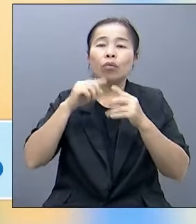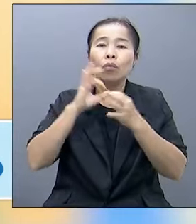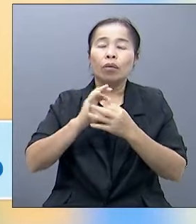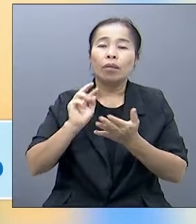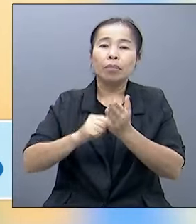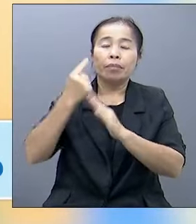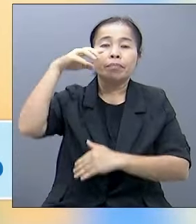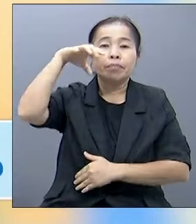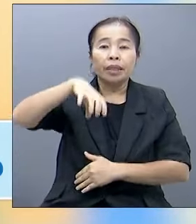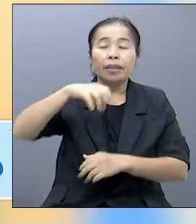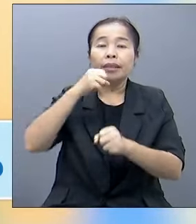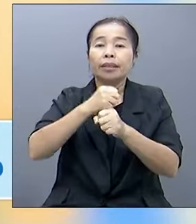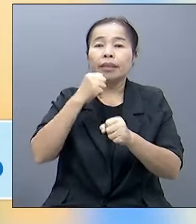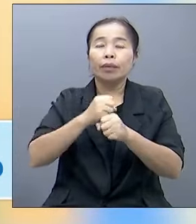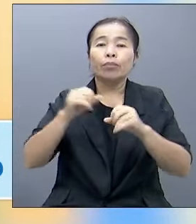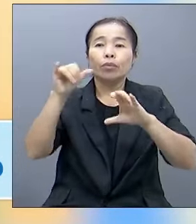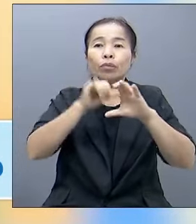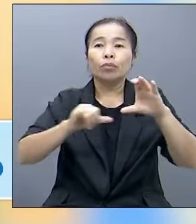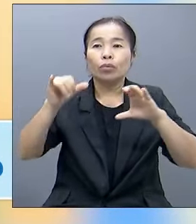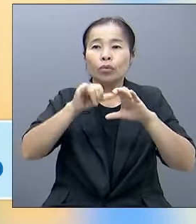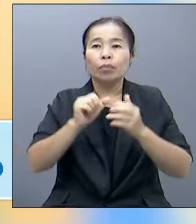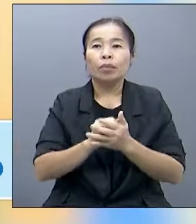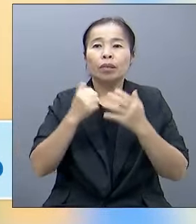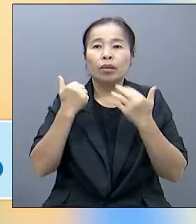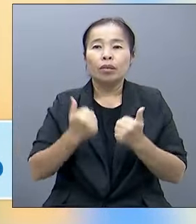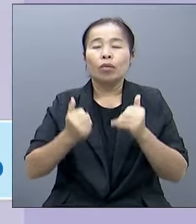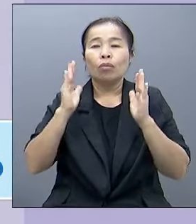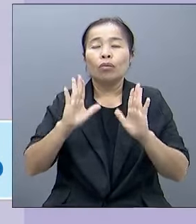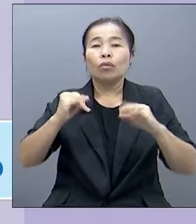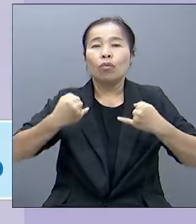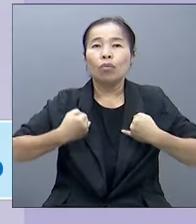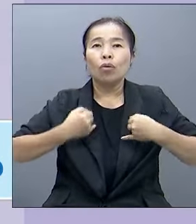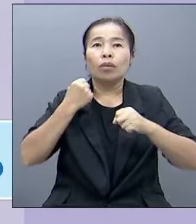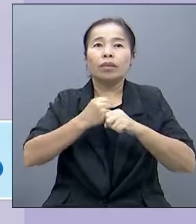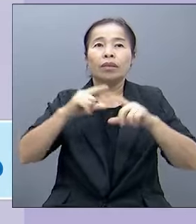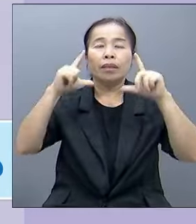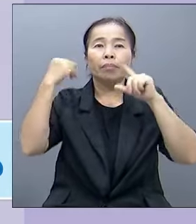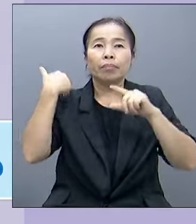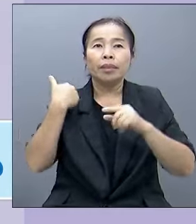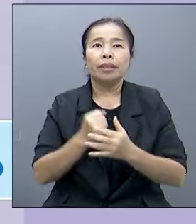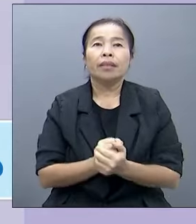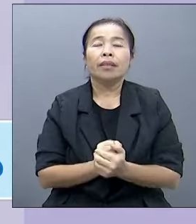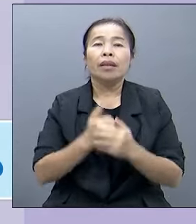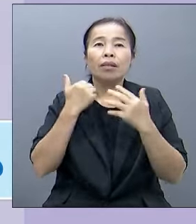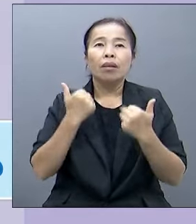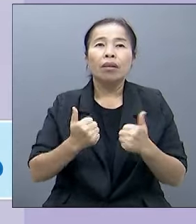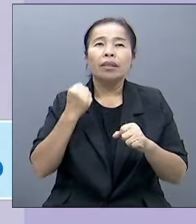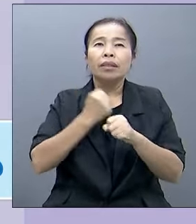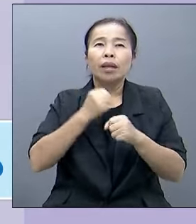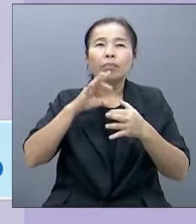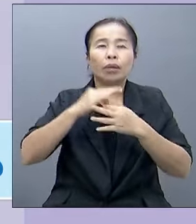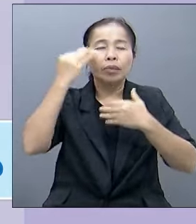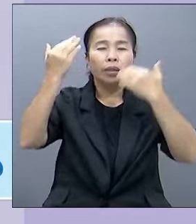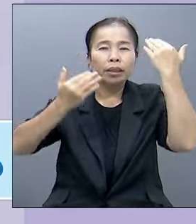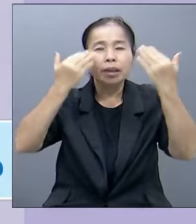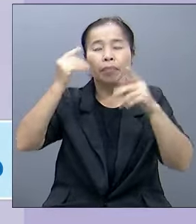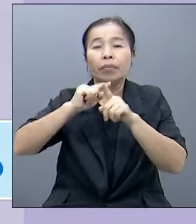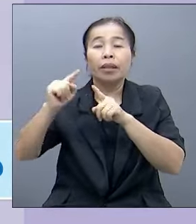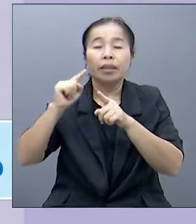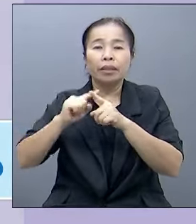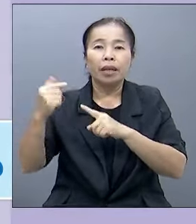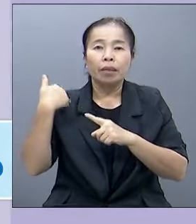อร์สและคุณเพลินพิมพ์สิรินาคสวัสดิ์เจ้าของแบรนด์ The Parrot Bangkok ค่ะ มาร่วมทำกิจกรรมเวิร์กช็อปสุดสร้างสรรค์นะคะ